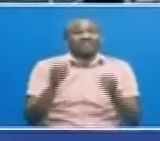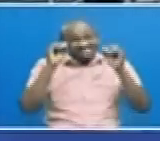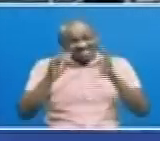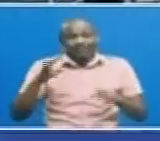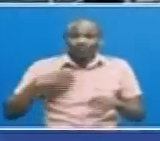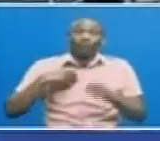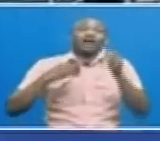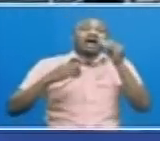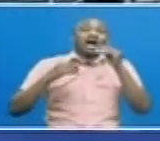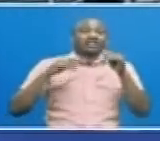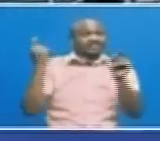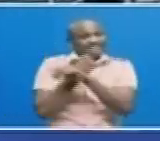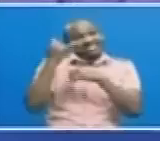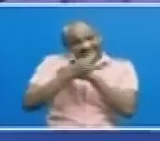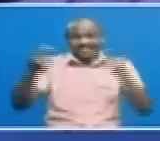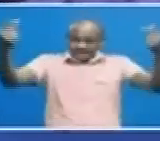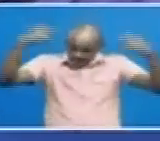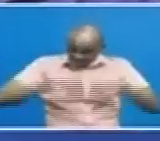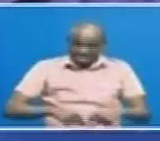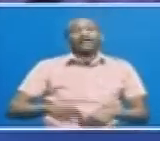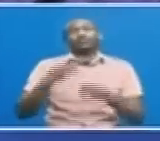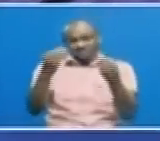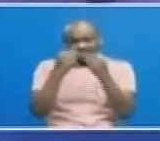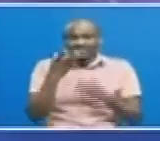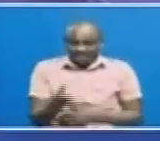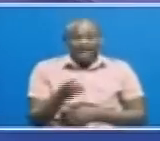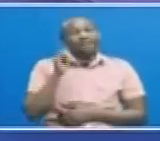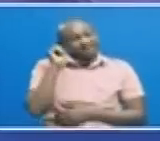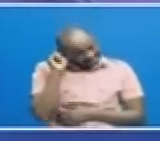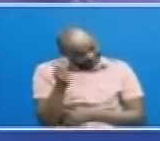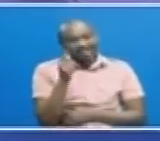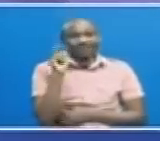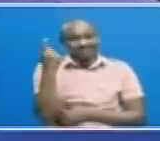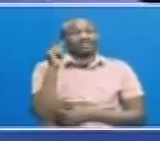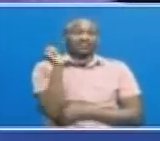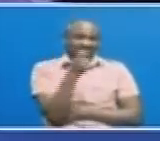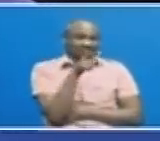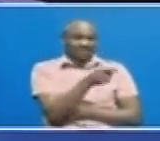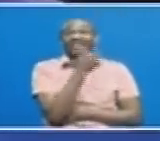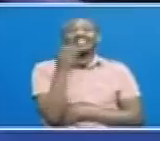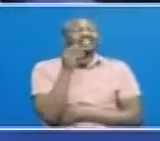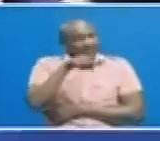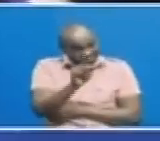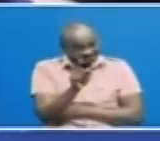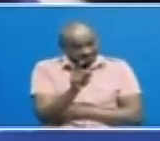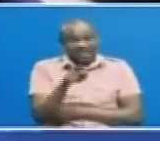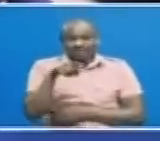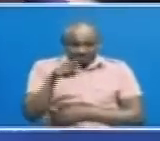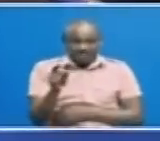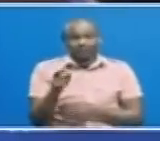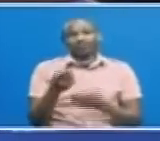kutoka ngambo wanakuja kutufunza, na ikabidi president ya kwanza huyu Mzee Jomo Kenyatta aje